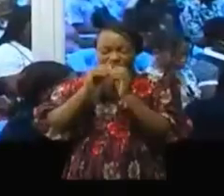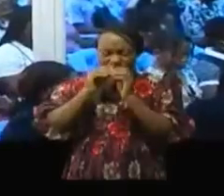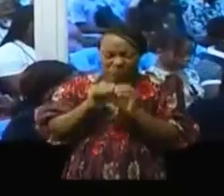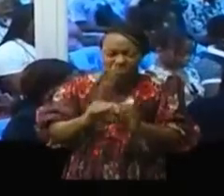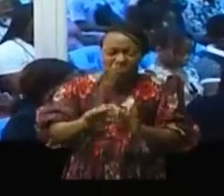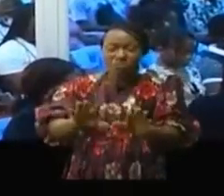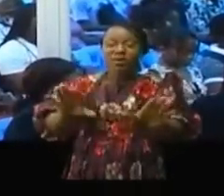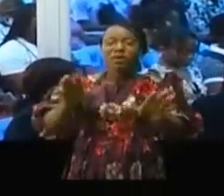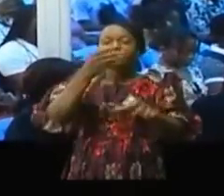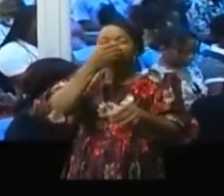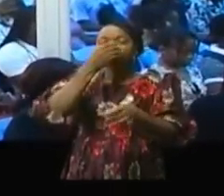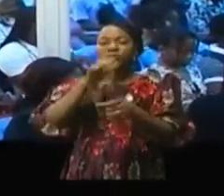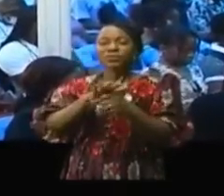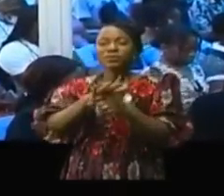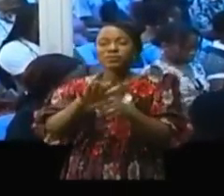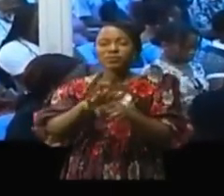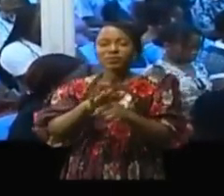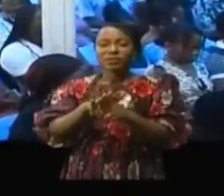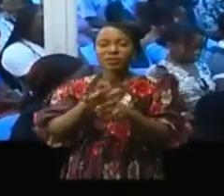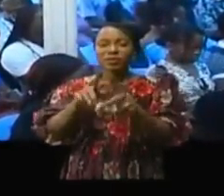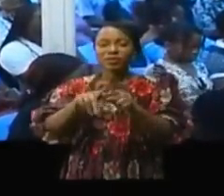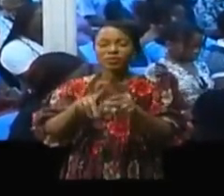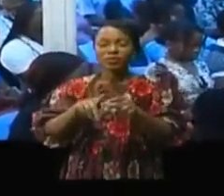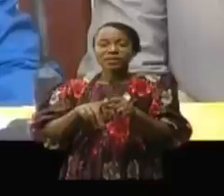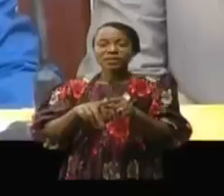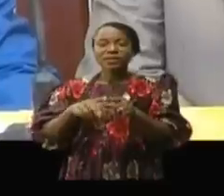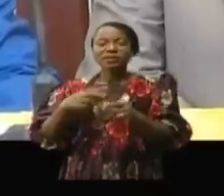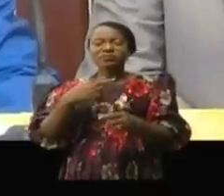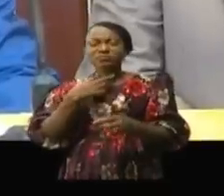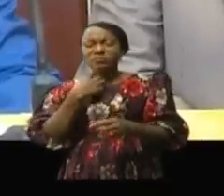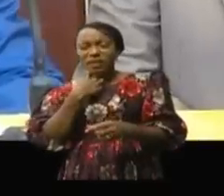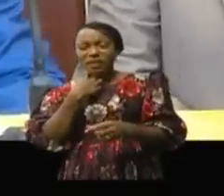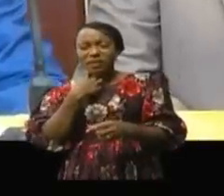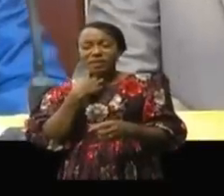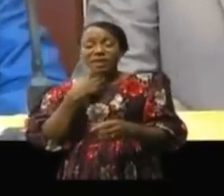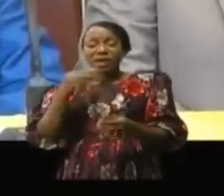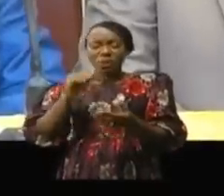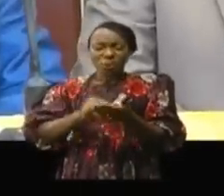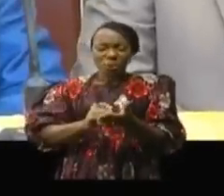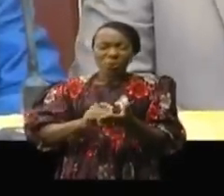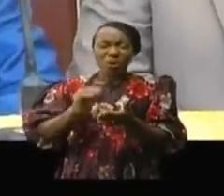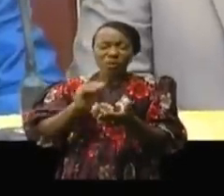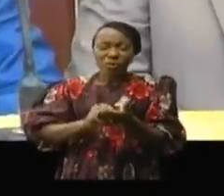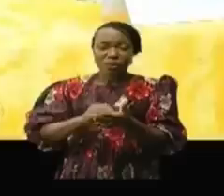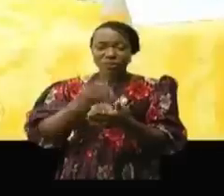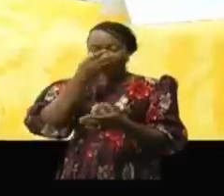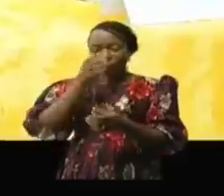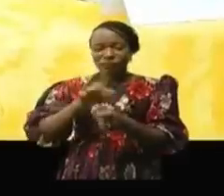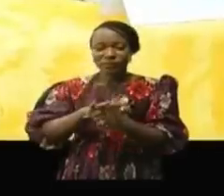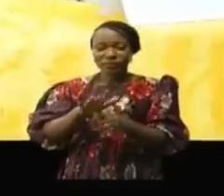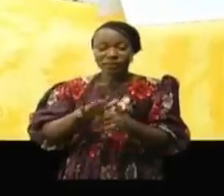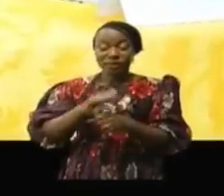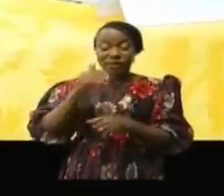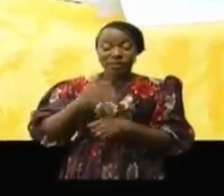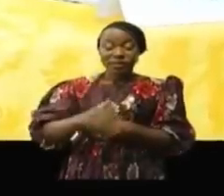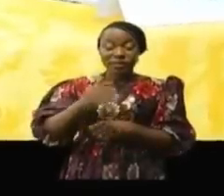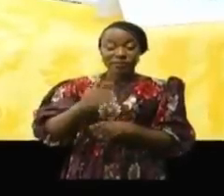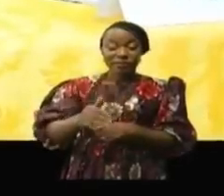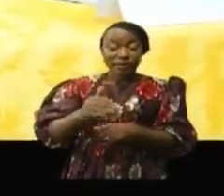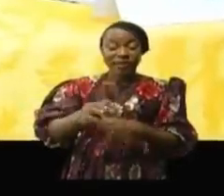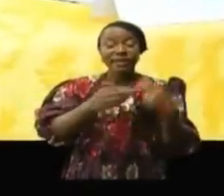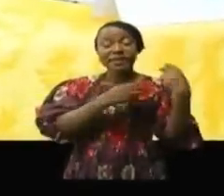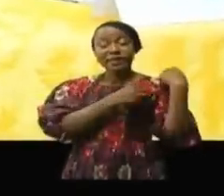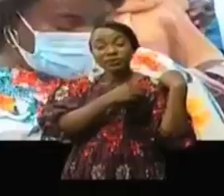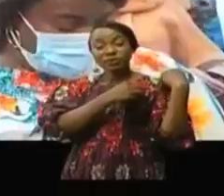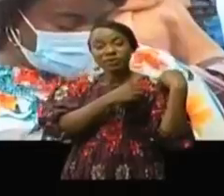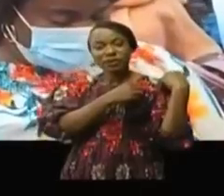du coronavirus et barrer la route à une éventuelle vague de COVID-19. C'est devant le recteur de l'IFACIC,